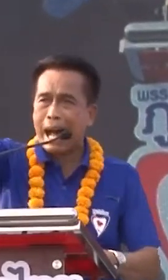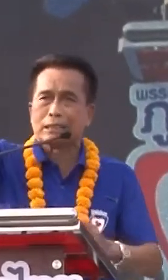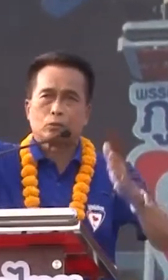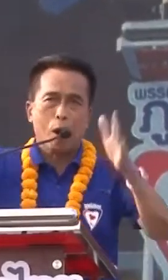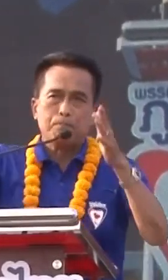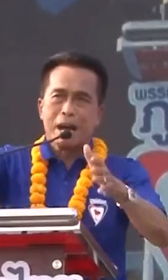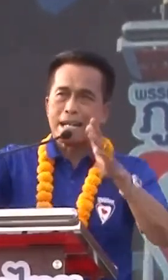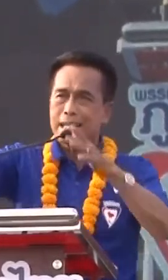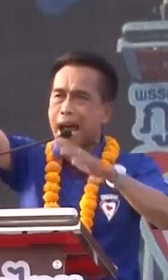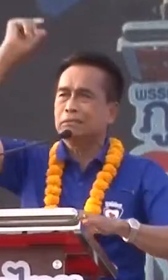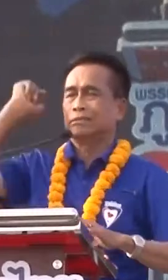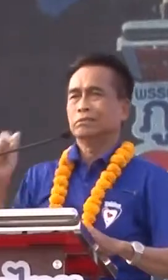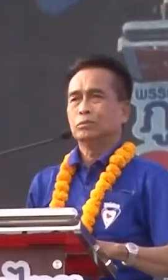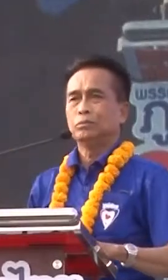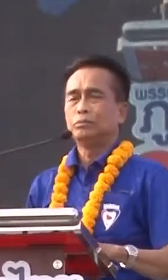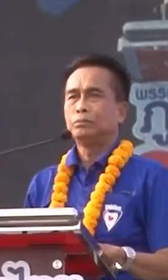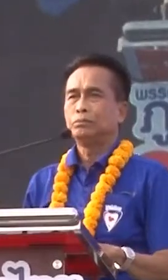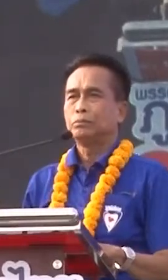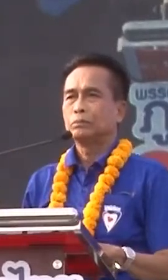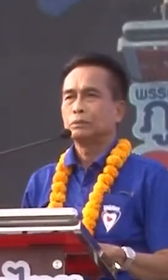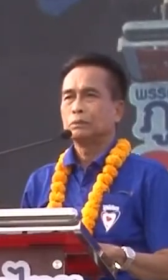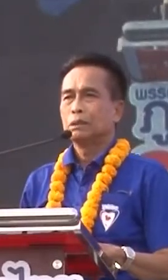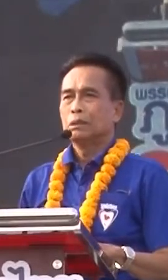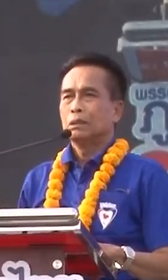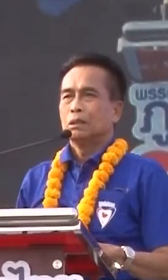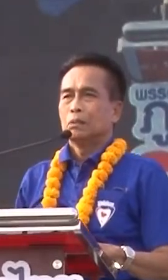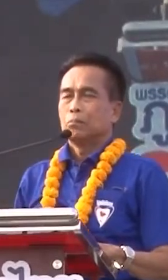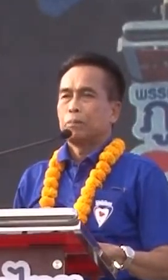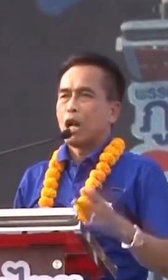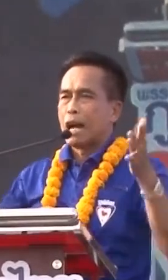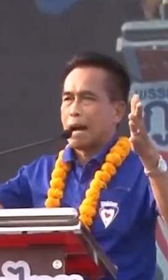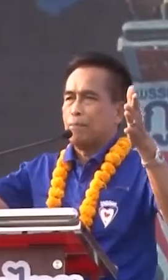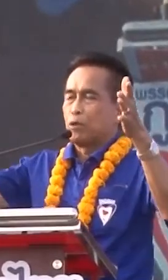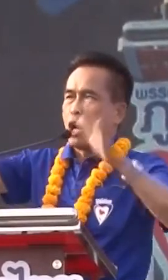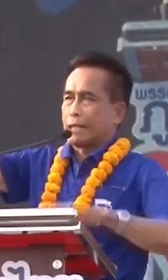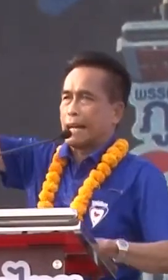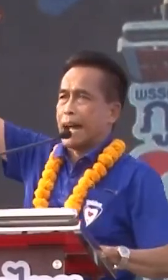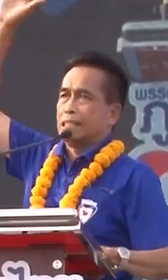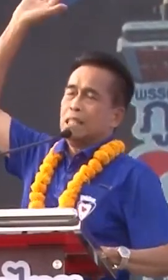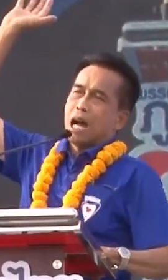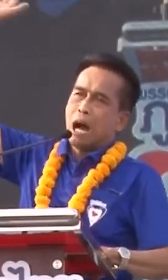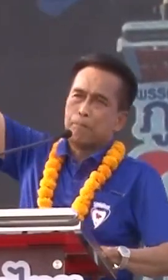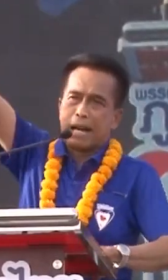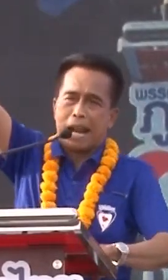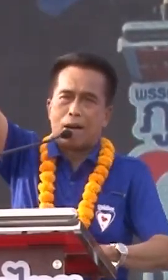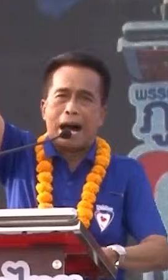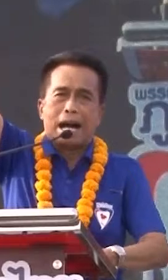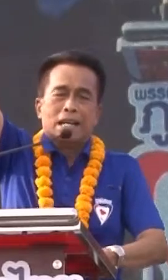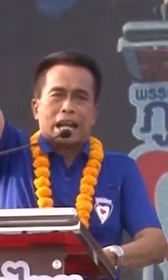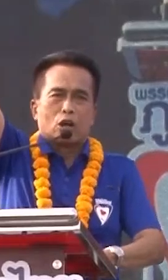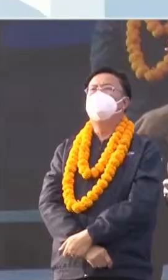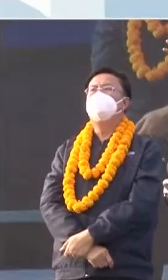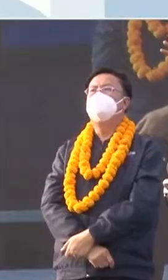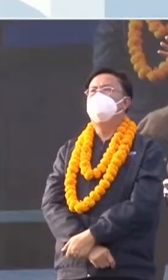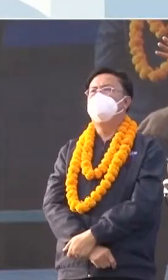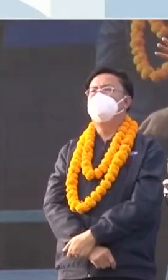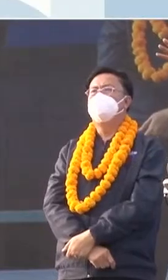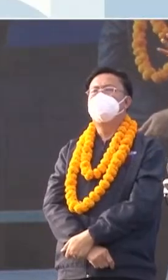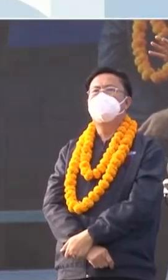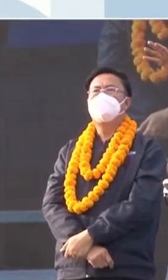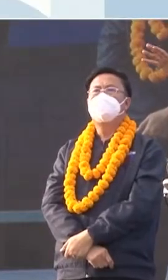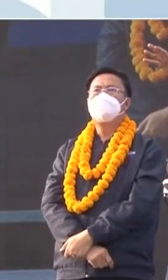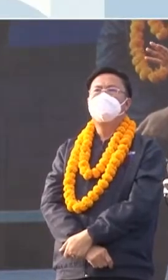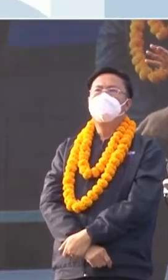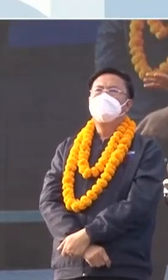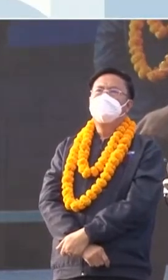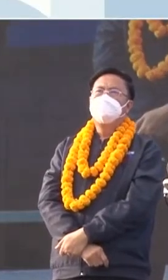าลสิเลือกภูมิใจไทยทั้ง6เขต7เขตรับรองสกลนครเจริญทัดเทียมนครพนมอย่างแน่น